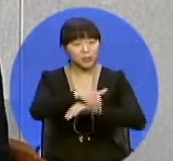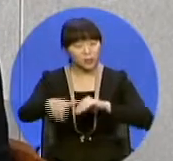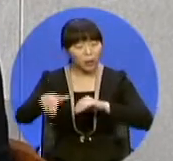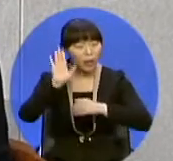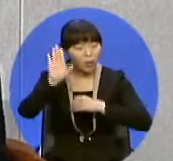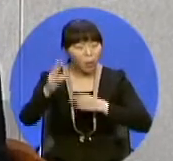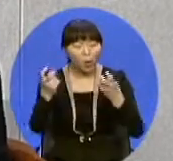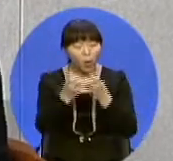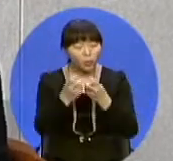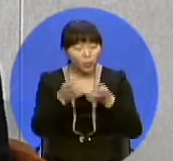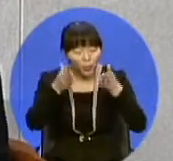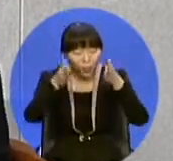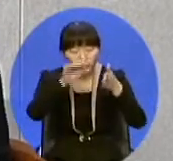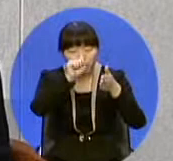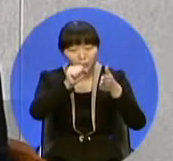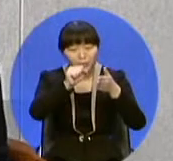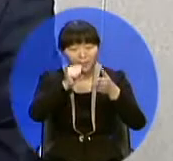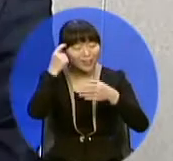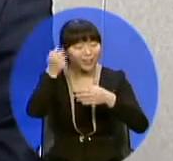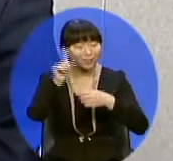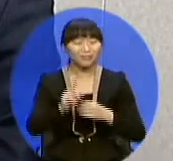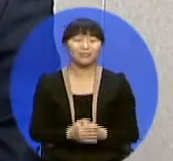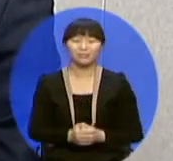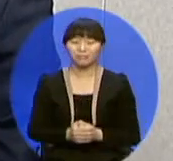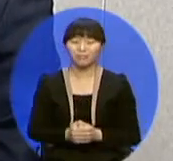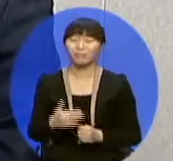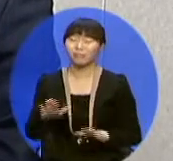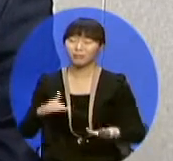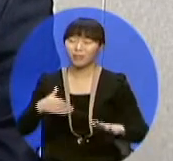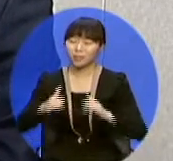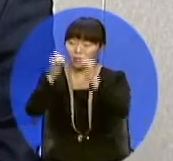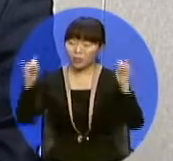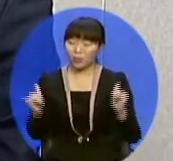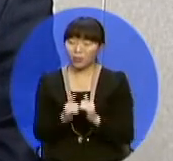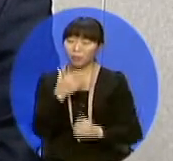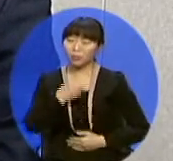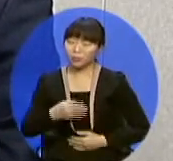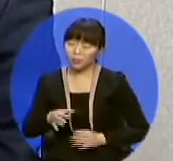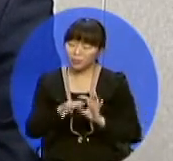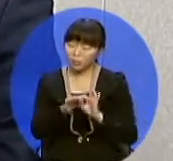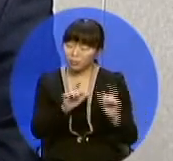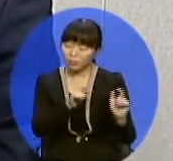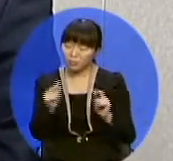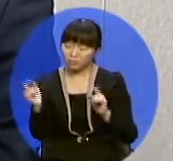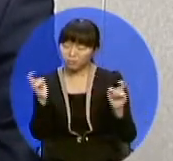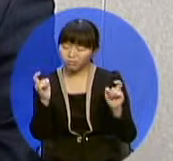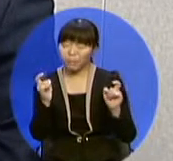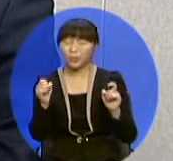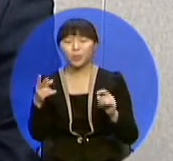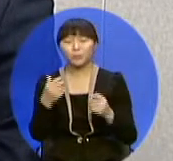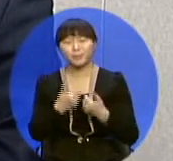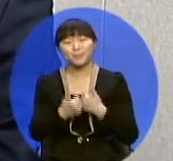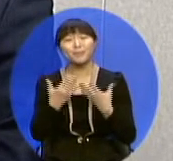방향으로 가야 한다고 생각을 하시는지요? 우리 사회가 지금 복지와 관련한 여러 가지 논쟁도 있고 갈등도 있지